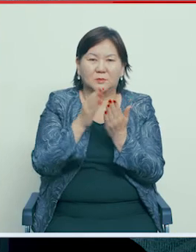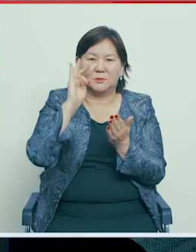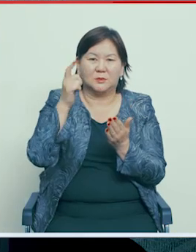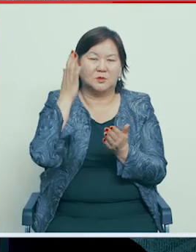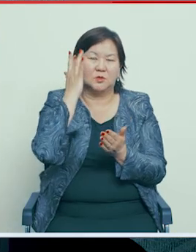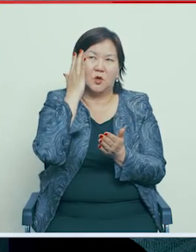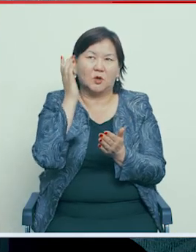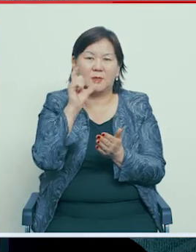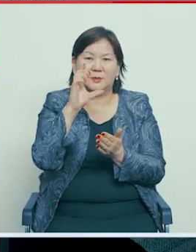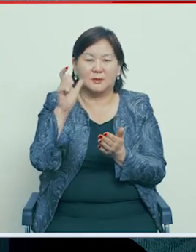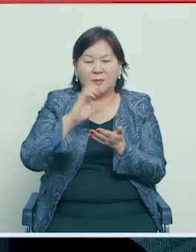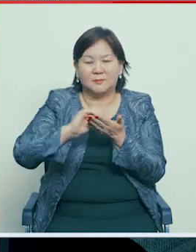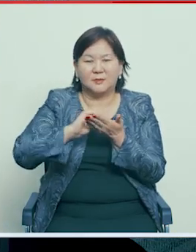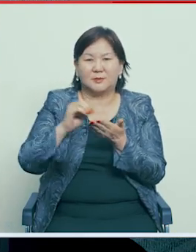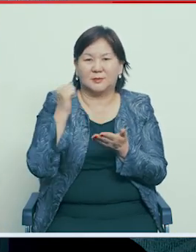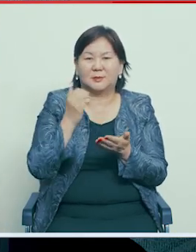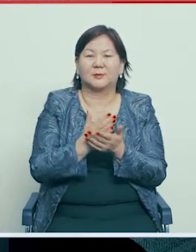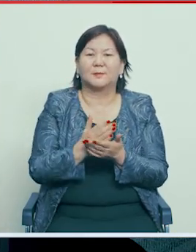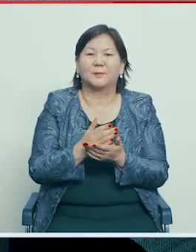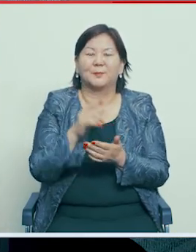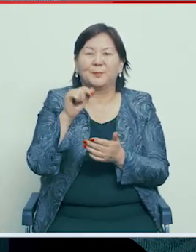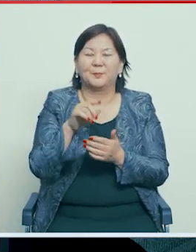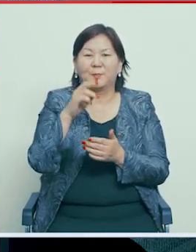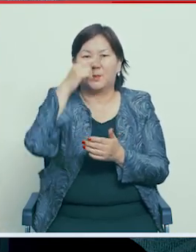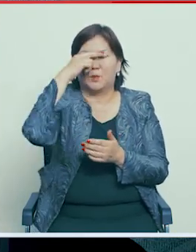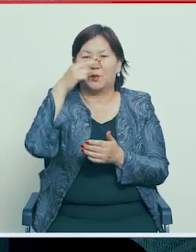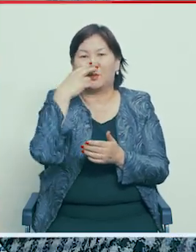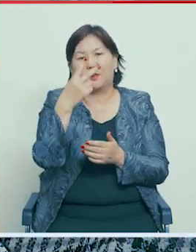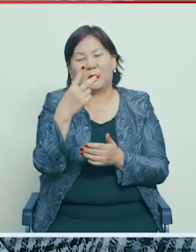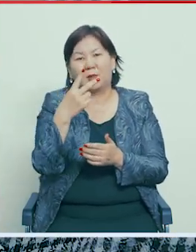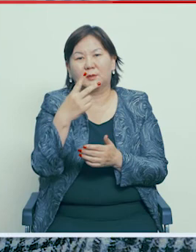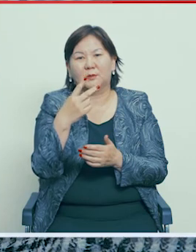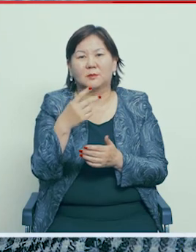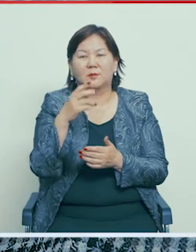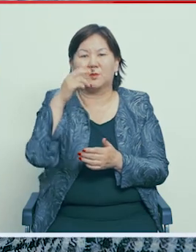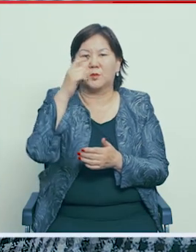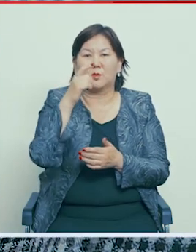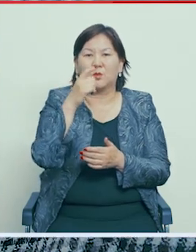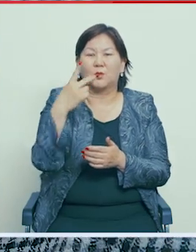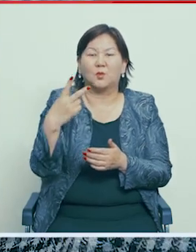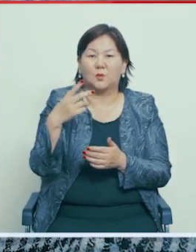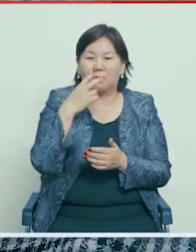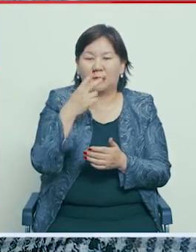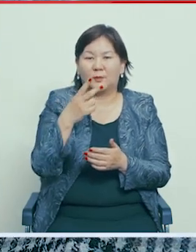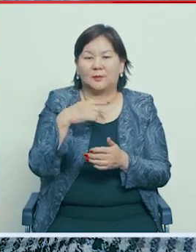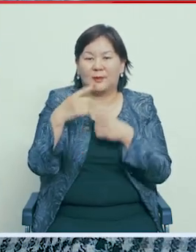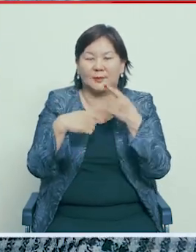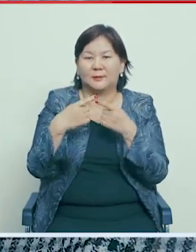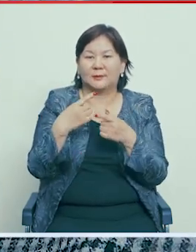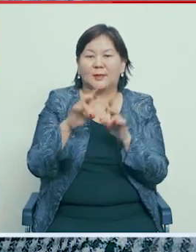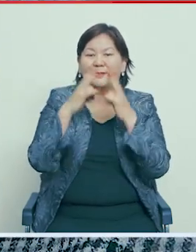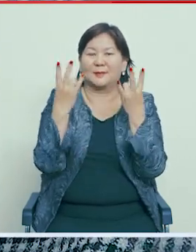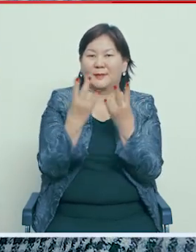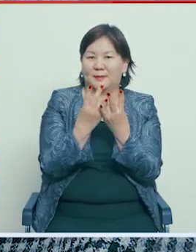зохион бичлэг бичнэ. Тэгээд би ингээд хүүгээ одоо энэ өндөрлөг дээр сарахад би болвол яг хөө би түрүүн бас ярьсан одоо